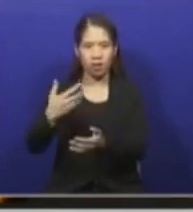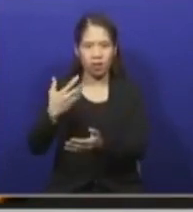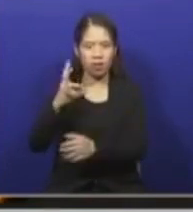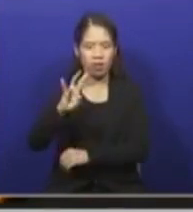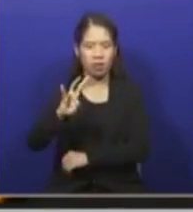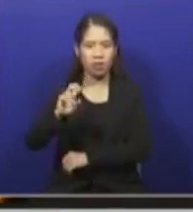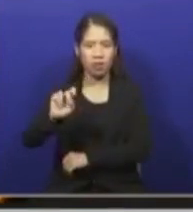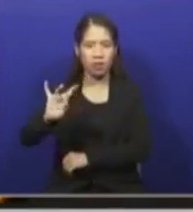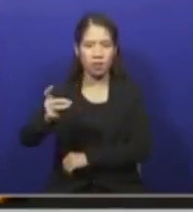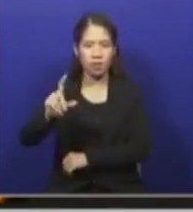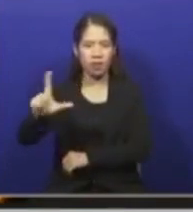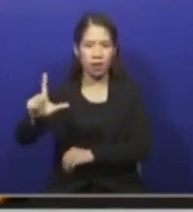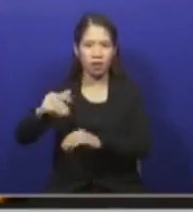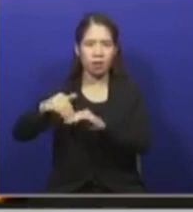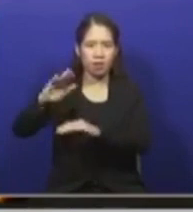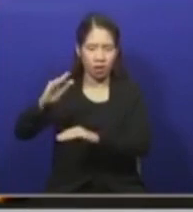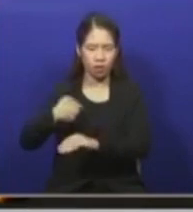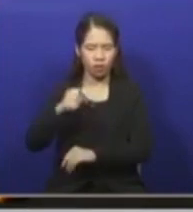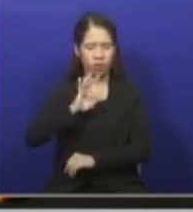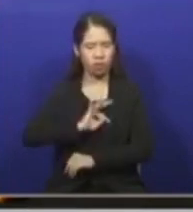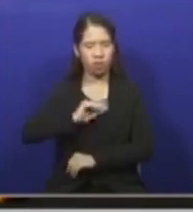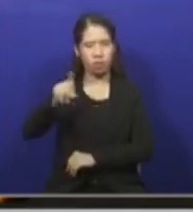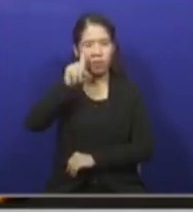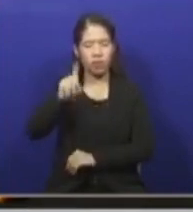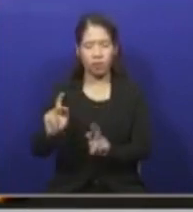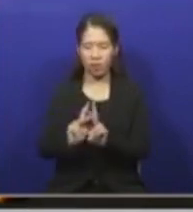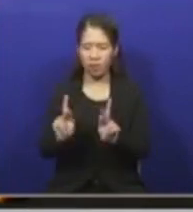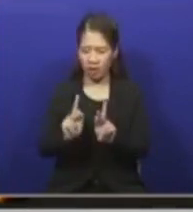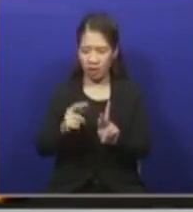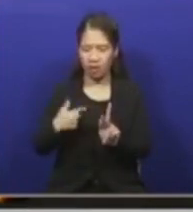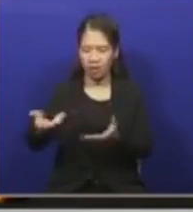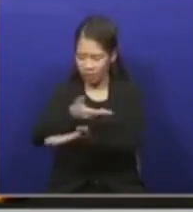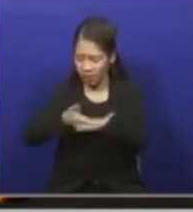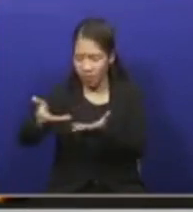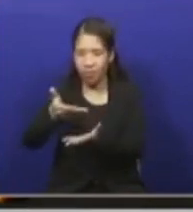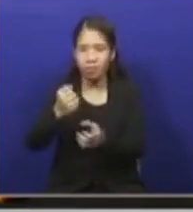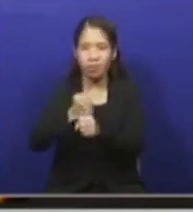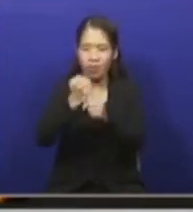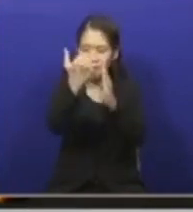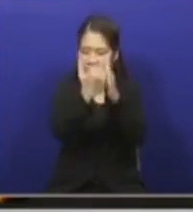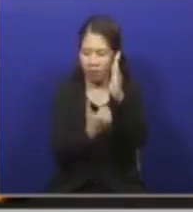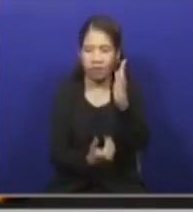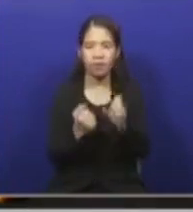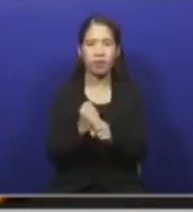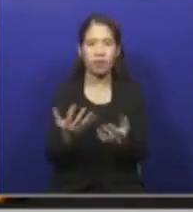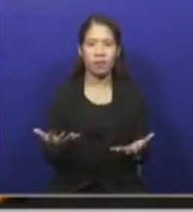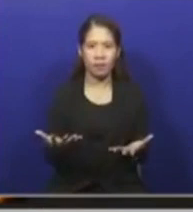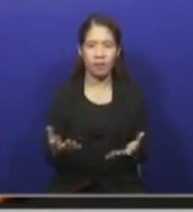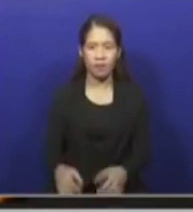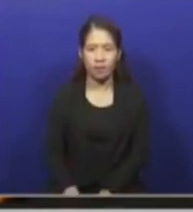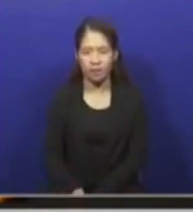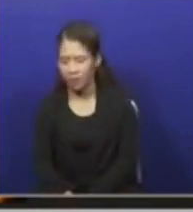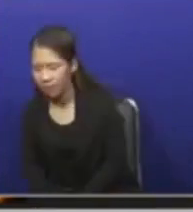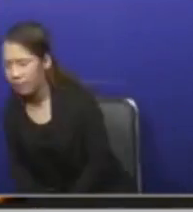780,000 ล้านบาทผมสงสัยครับว่าคณะกรรมการกลั่นกรองจะกลั่นกรองโครงการมหาศาลนี้ยังไงในเมื่อเร